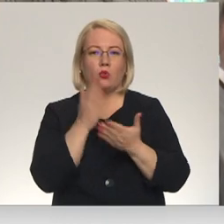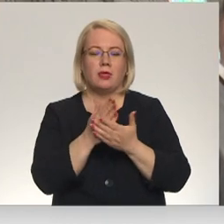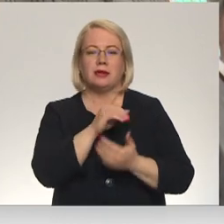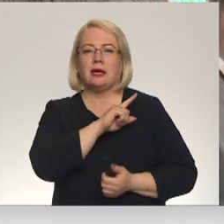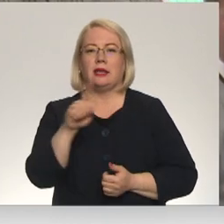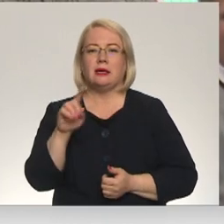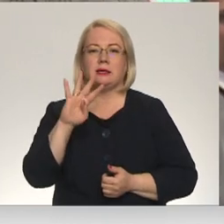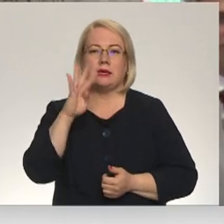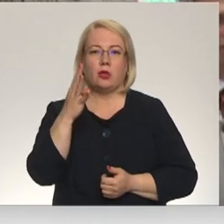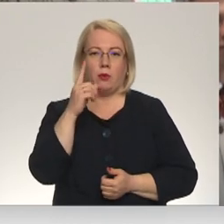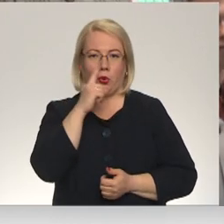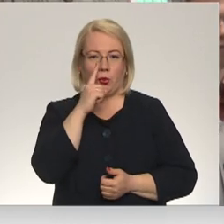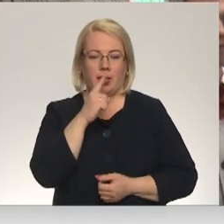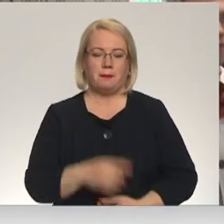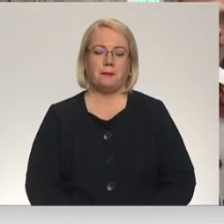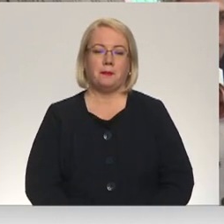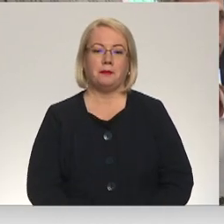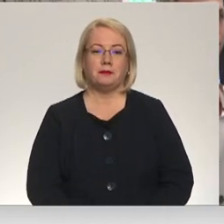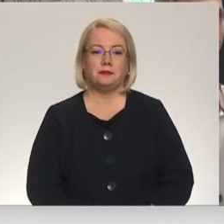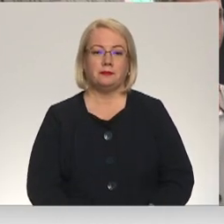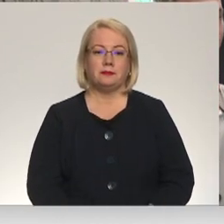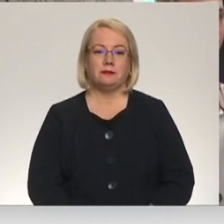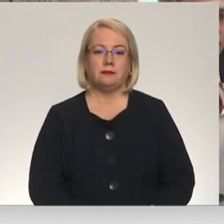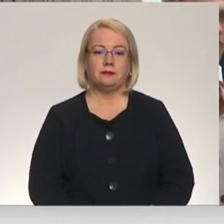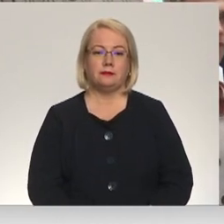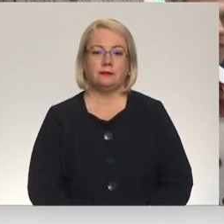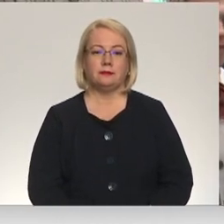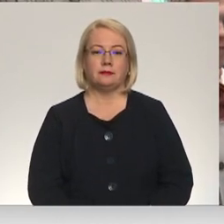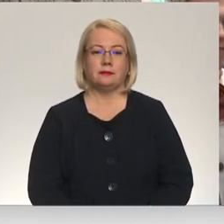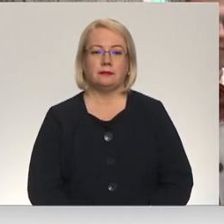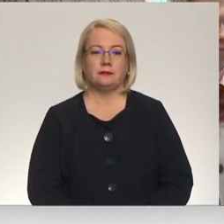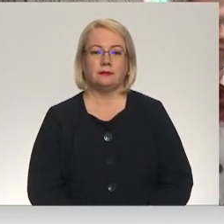4. jūnijam. Sandra Leitāne, Andris Pāns, Vīdzemes televīzija.